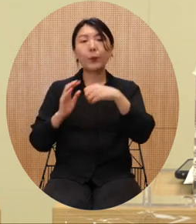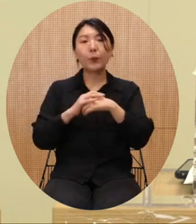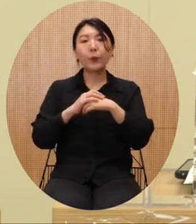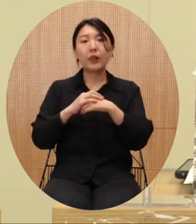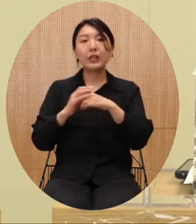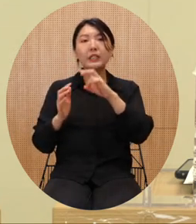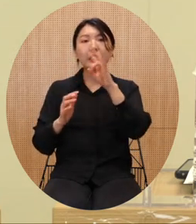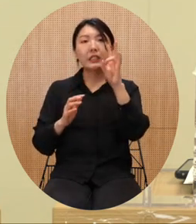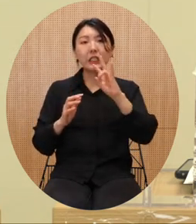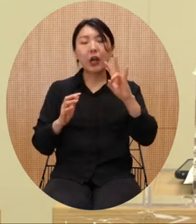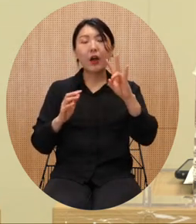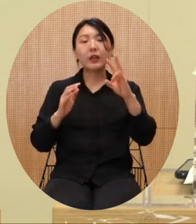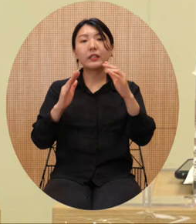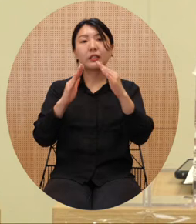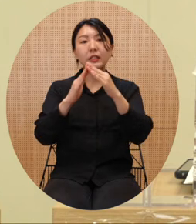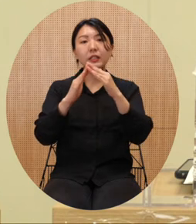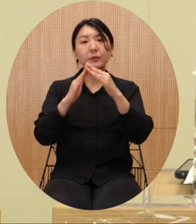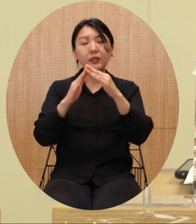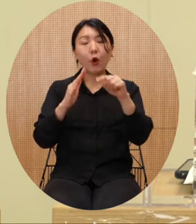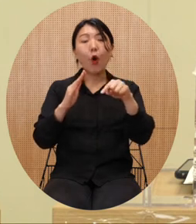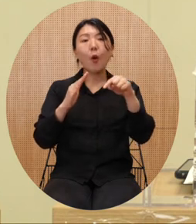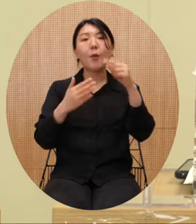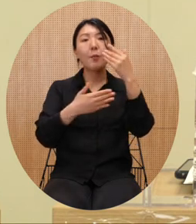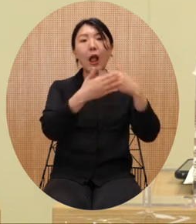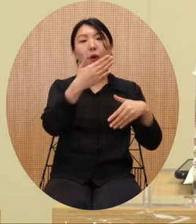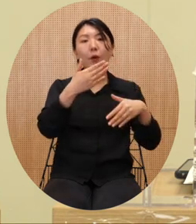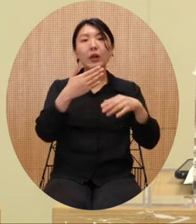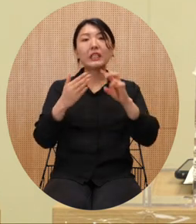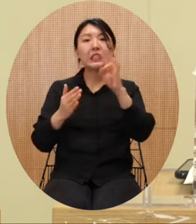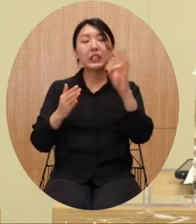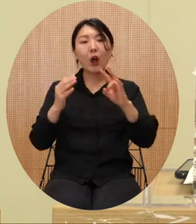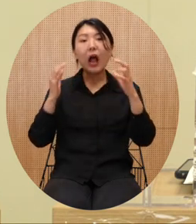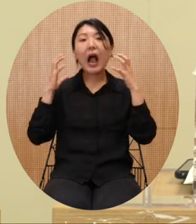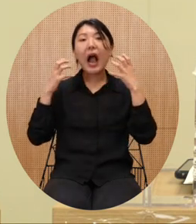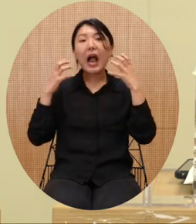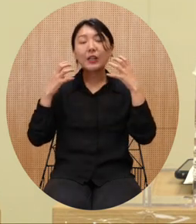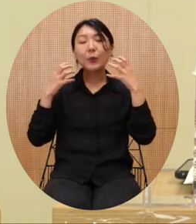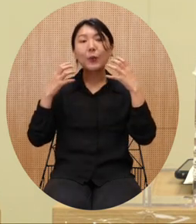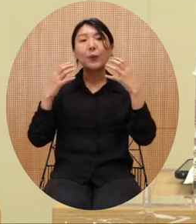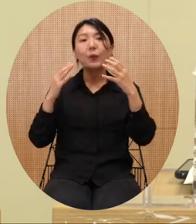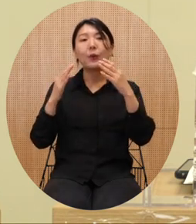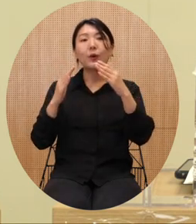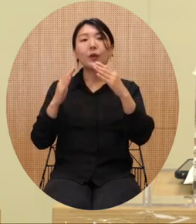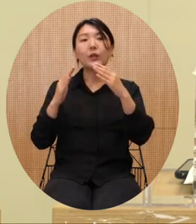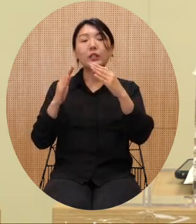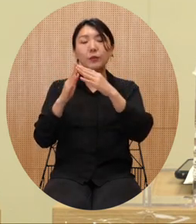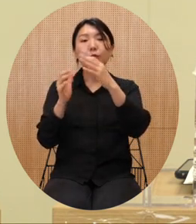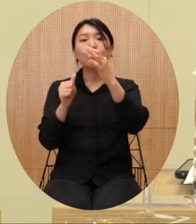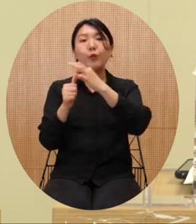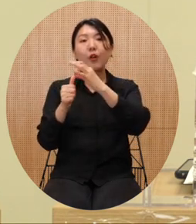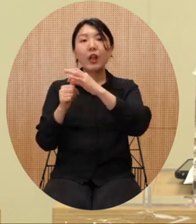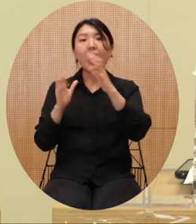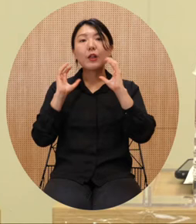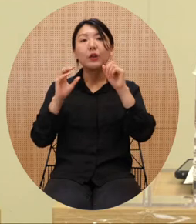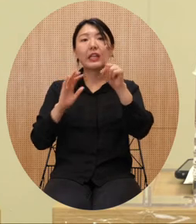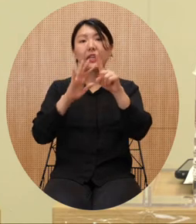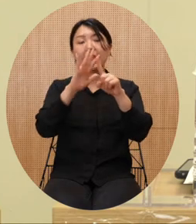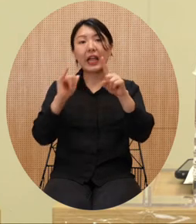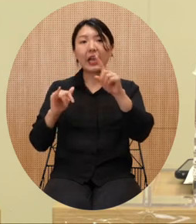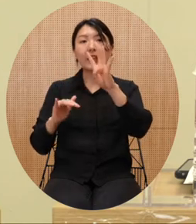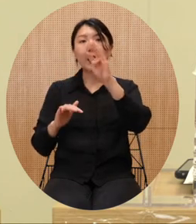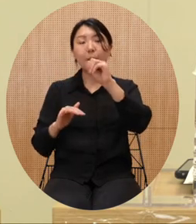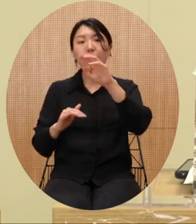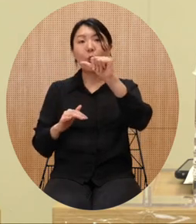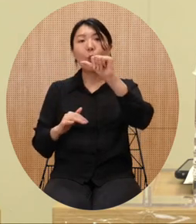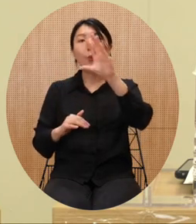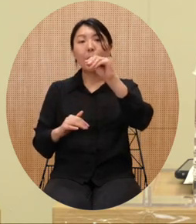때문에 시흥형 주거비를 제외하고 시흥형 아동 주거급여는 아동 1인당 약